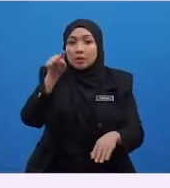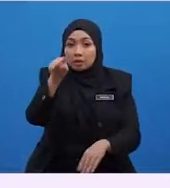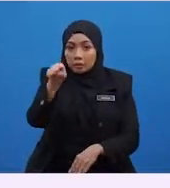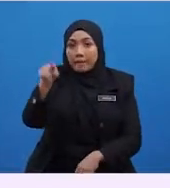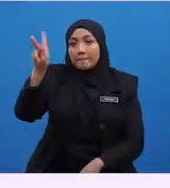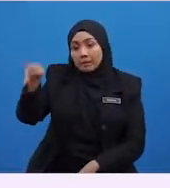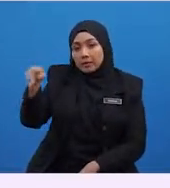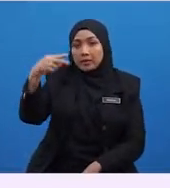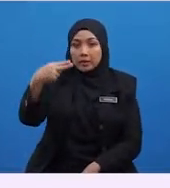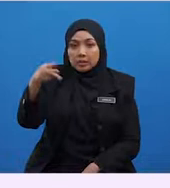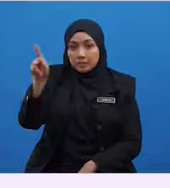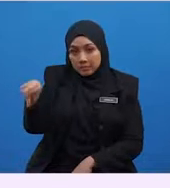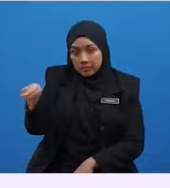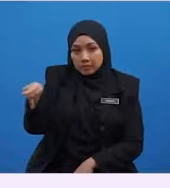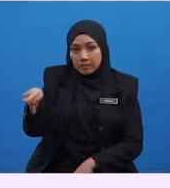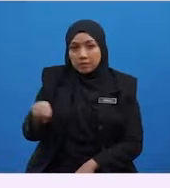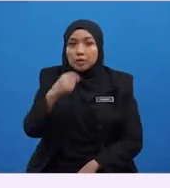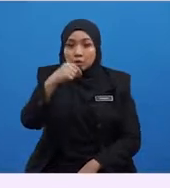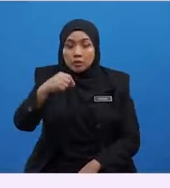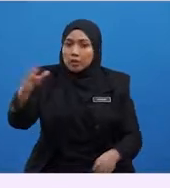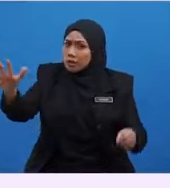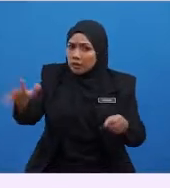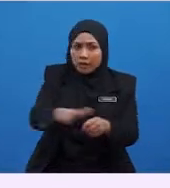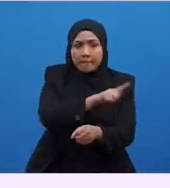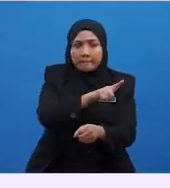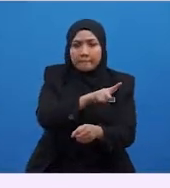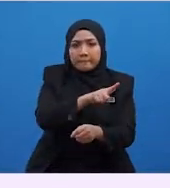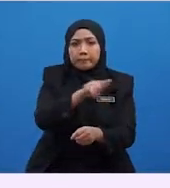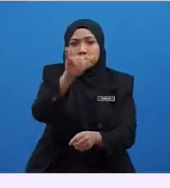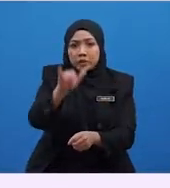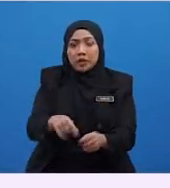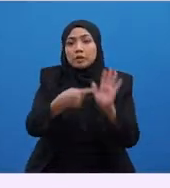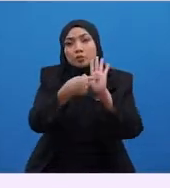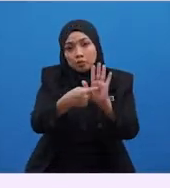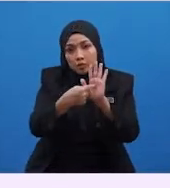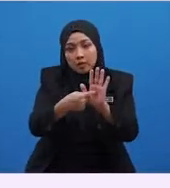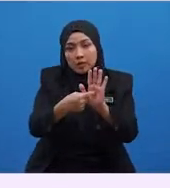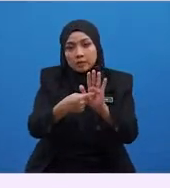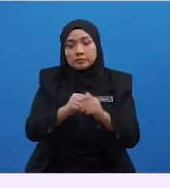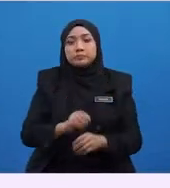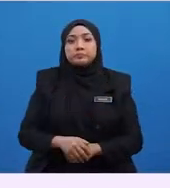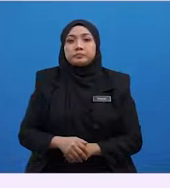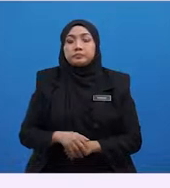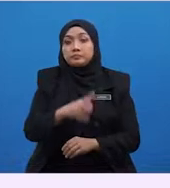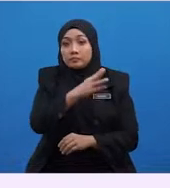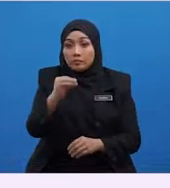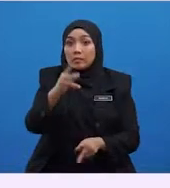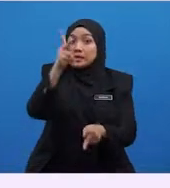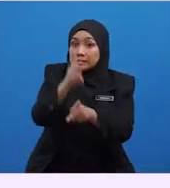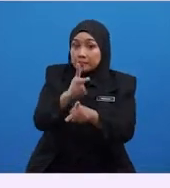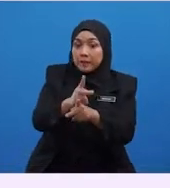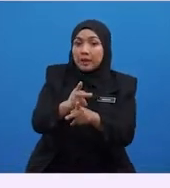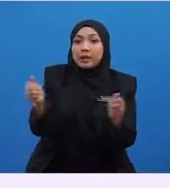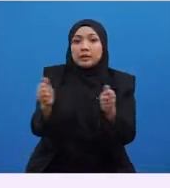Tuliskan selengkapnya keseluruhan kod PHP yang dipaparkan. Kemudian, simpan dengan nama